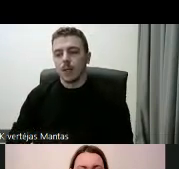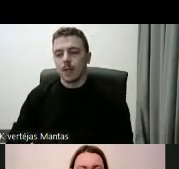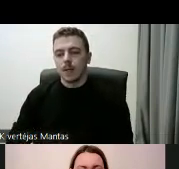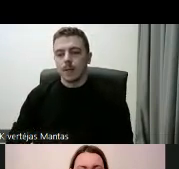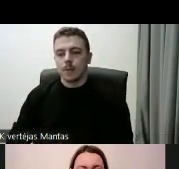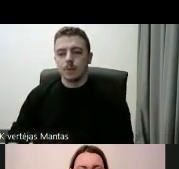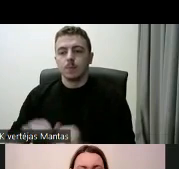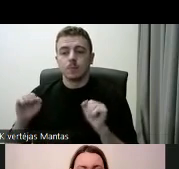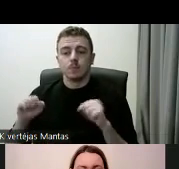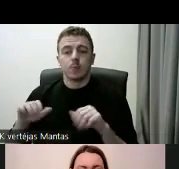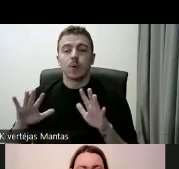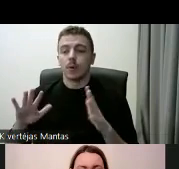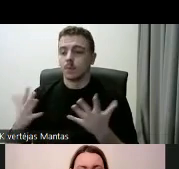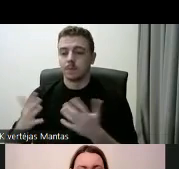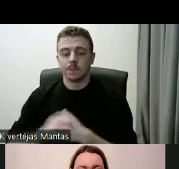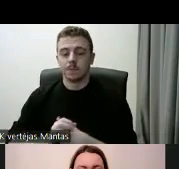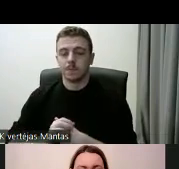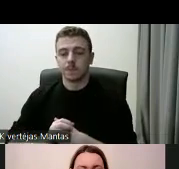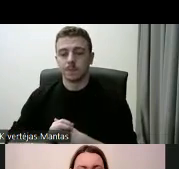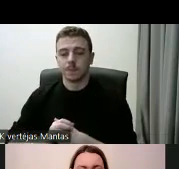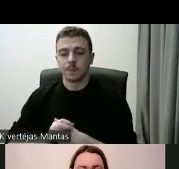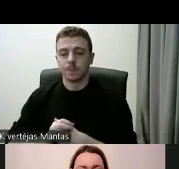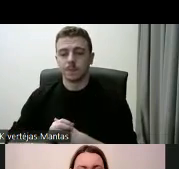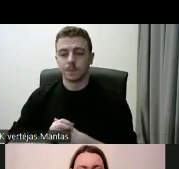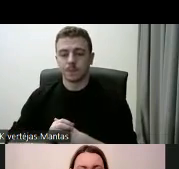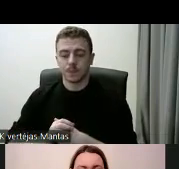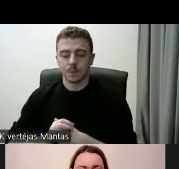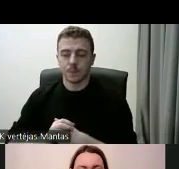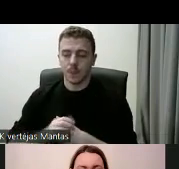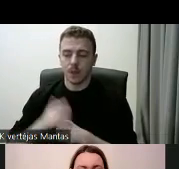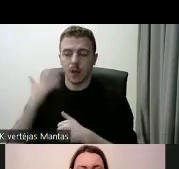Taip pat paklausėte ir galvojate, kaip eisite į